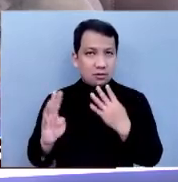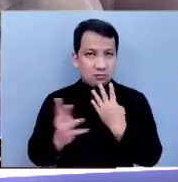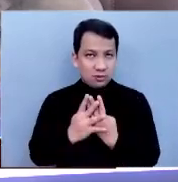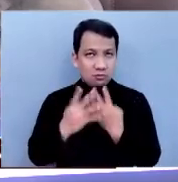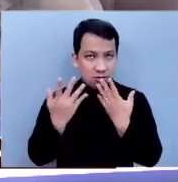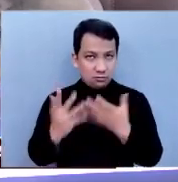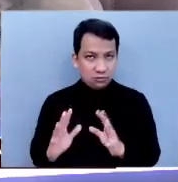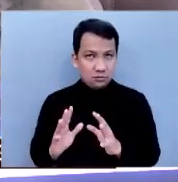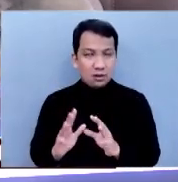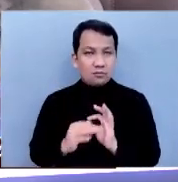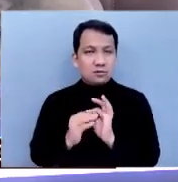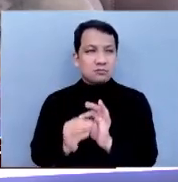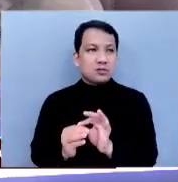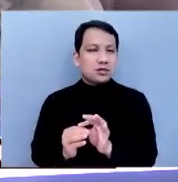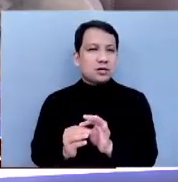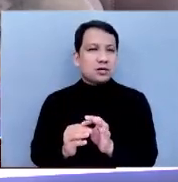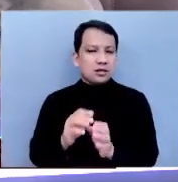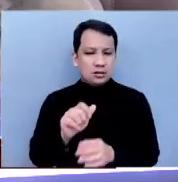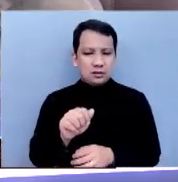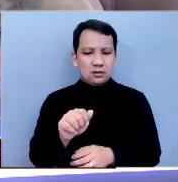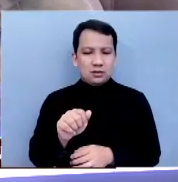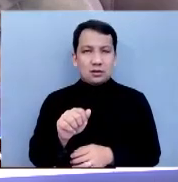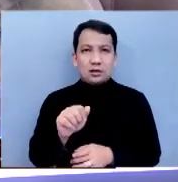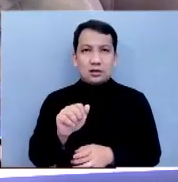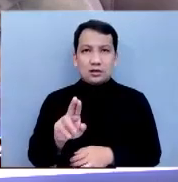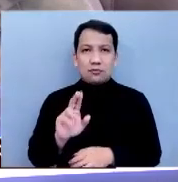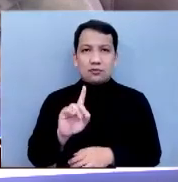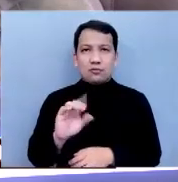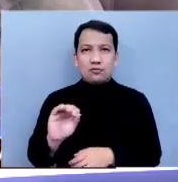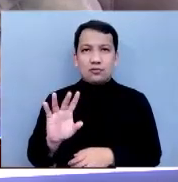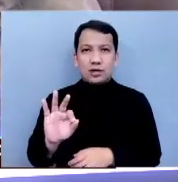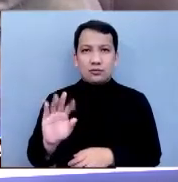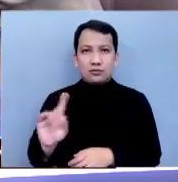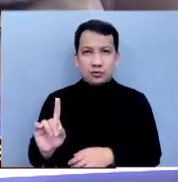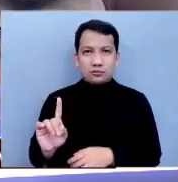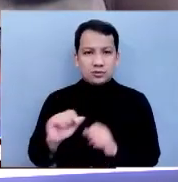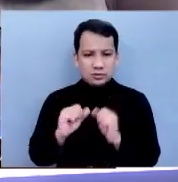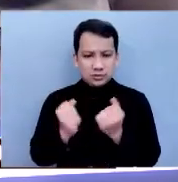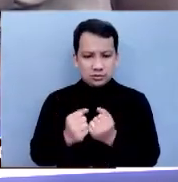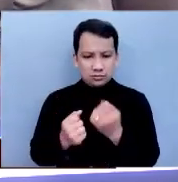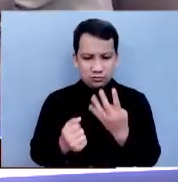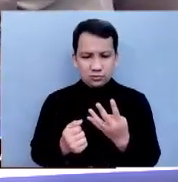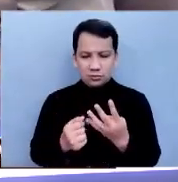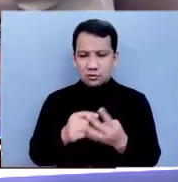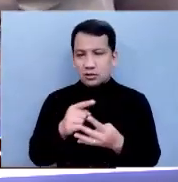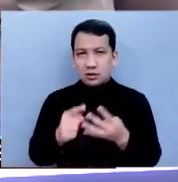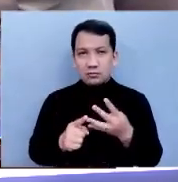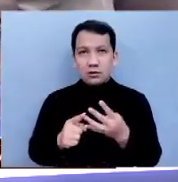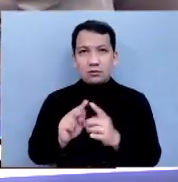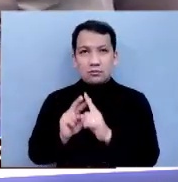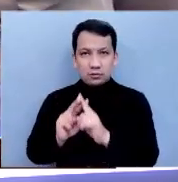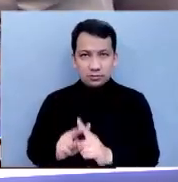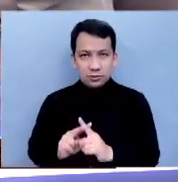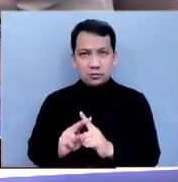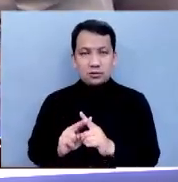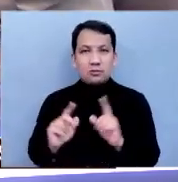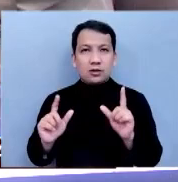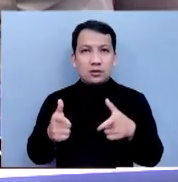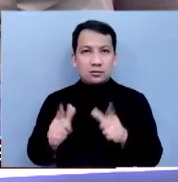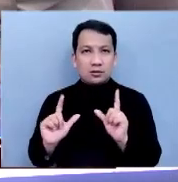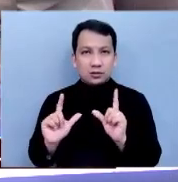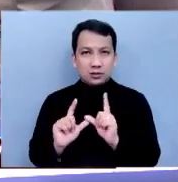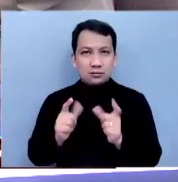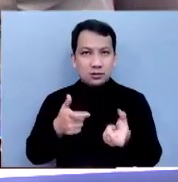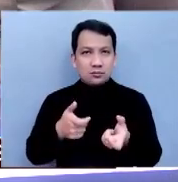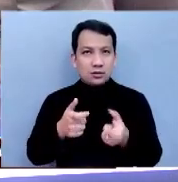sa RA 10591, Section 4 says, the applicant for the gun license has not